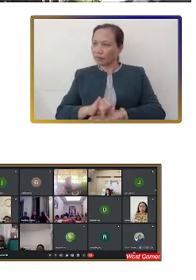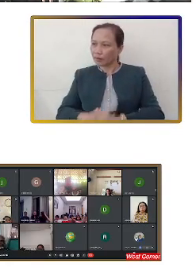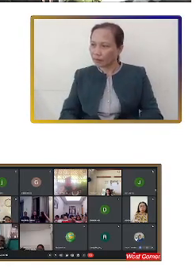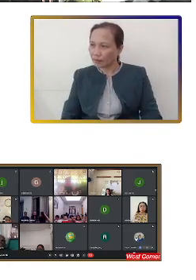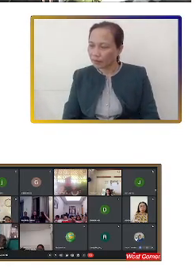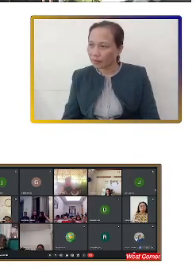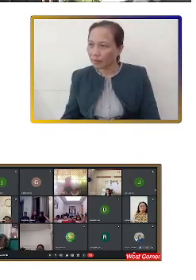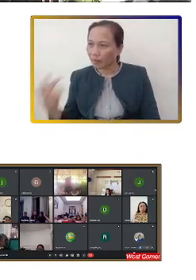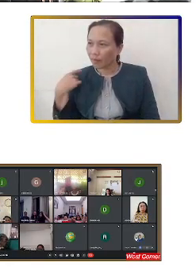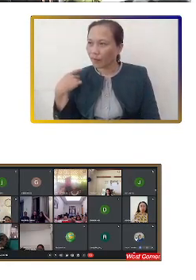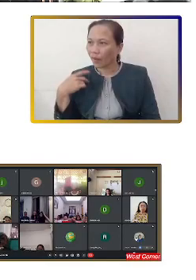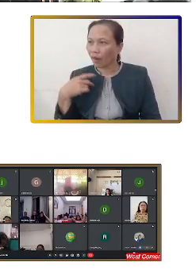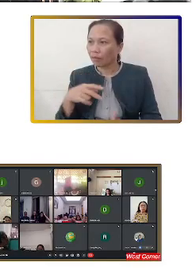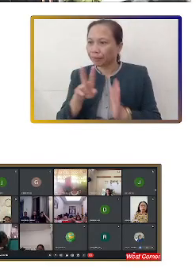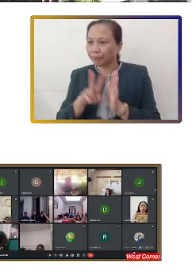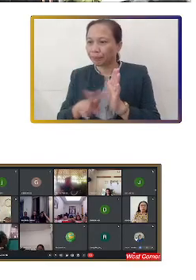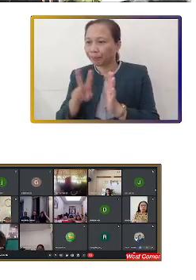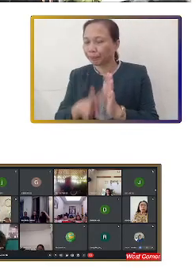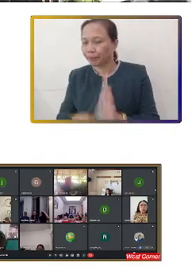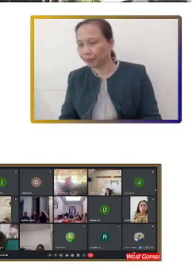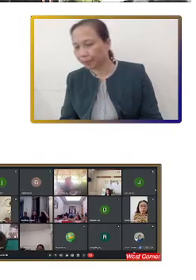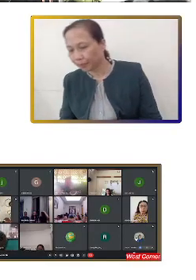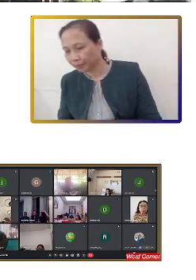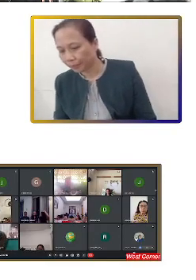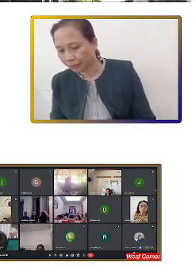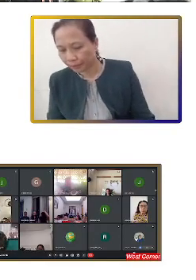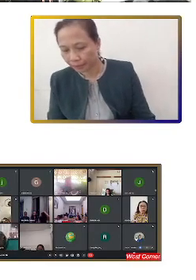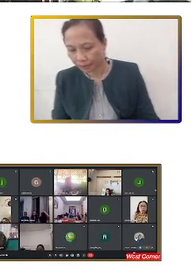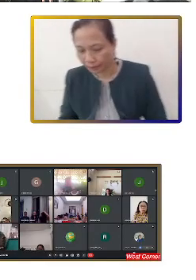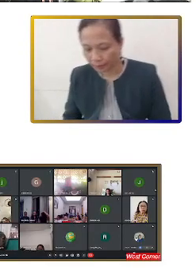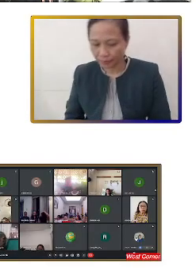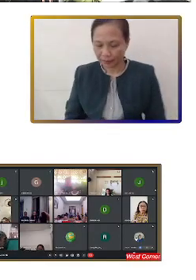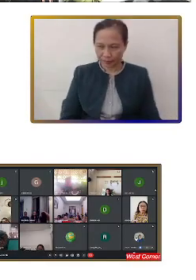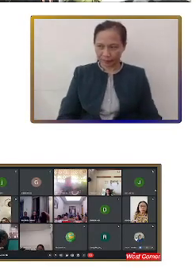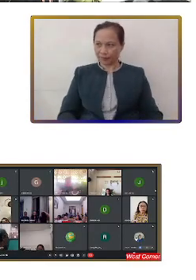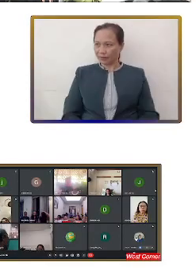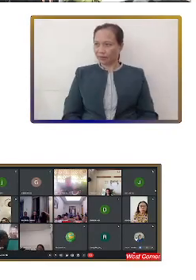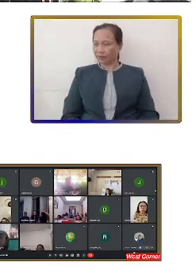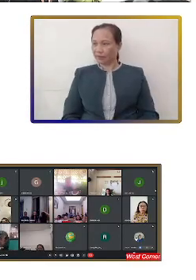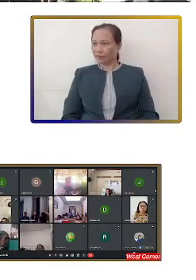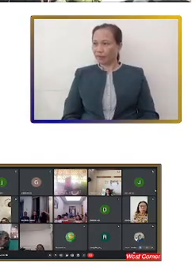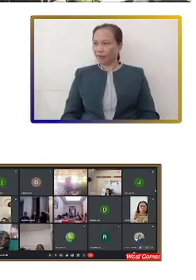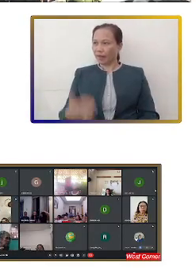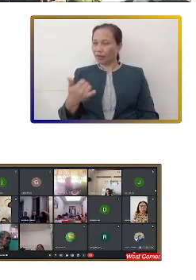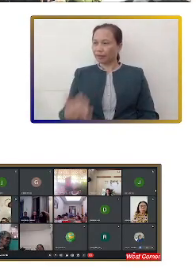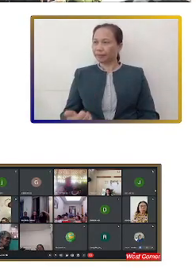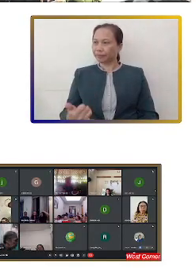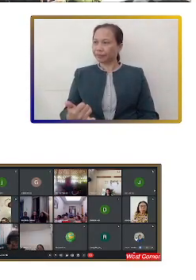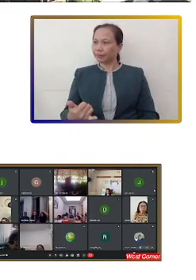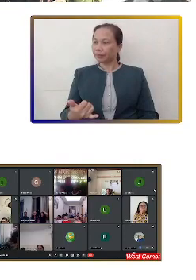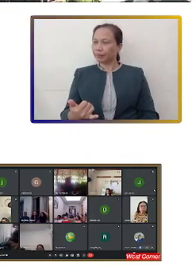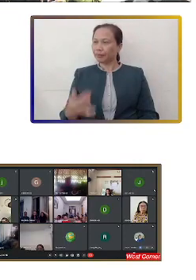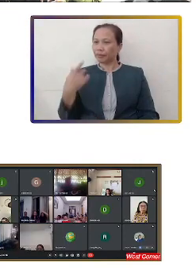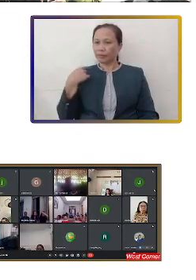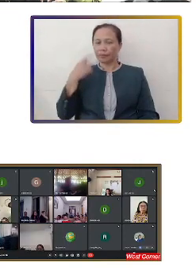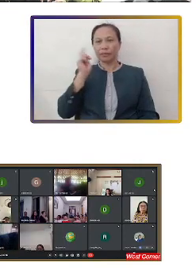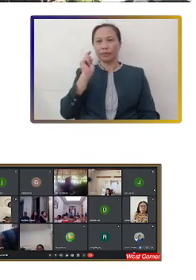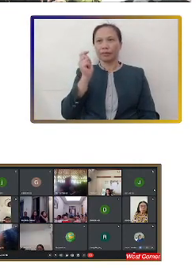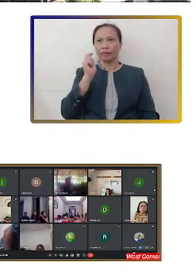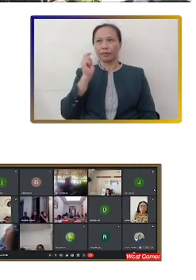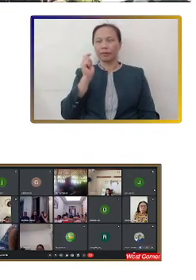Pinahanda ko yun eh. Okay. Now, alam niyo po ba, ngayon meron tinatawag, may nag-testimony ngayon,